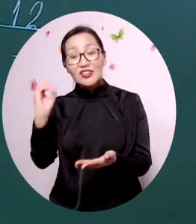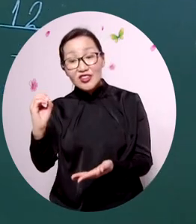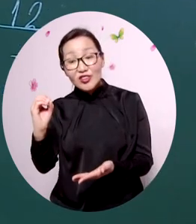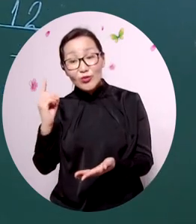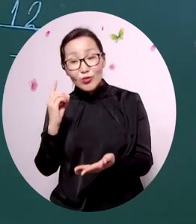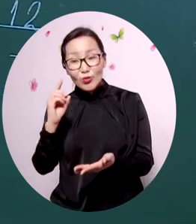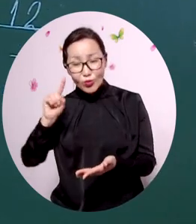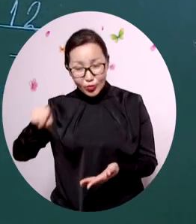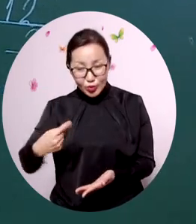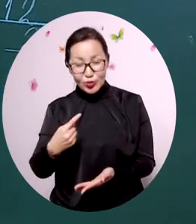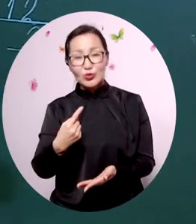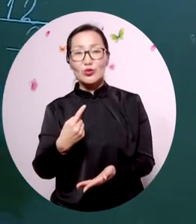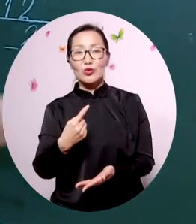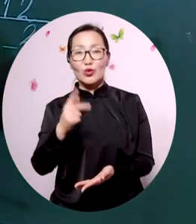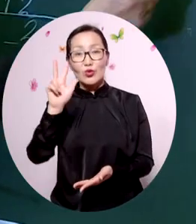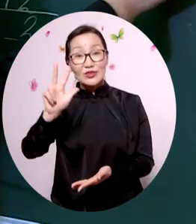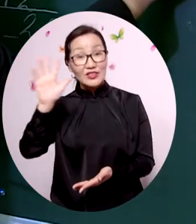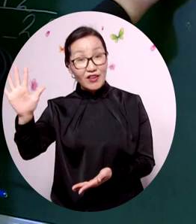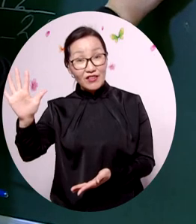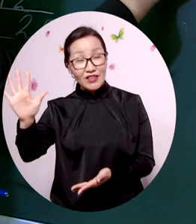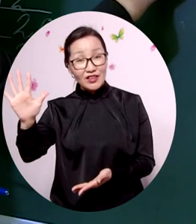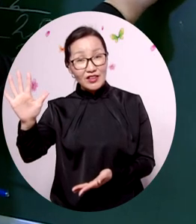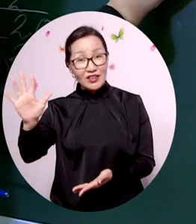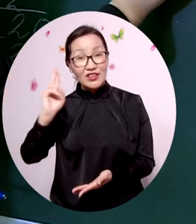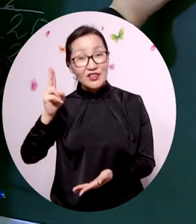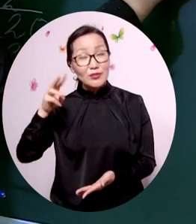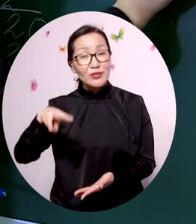бүхэл 135 км